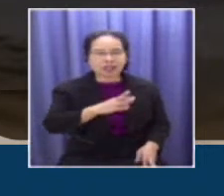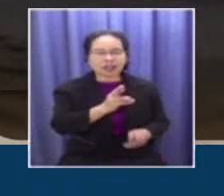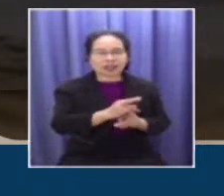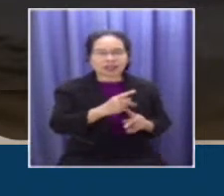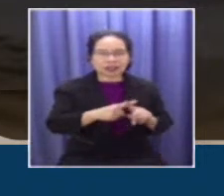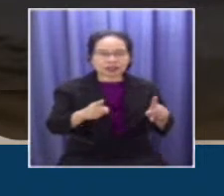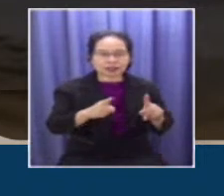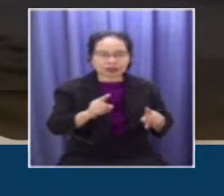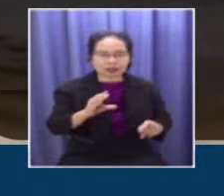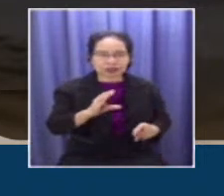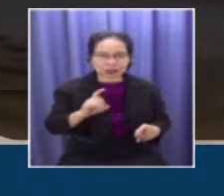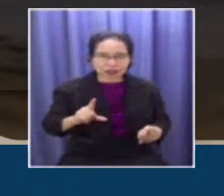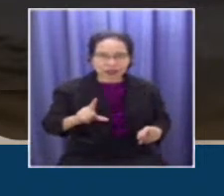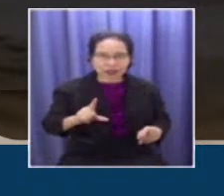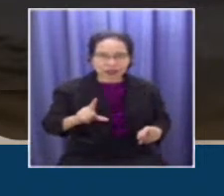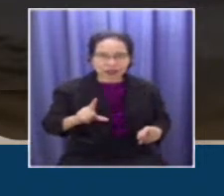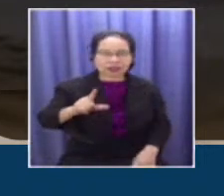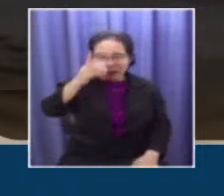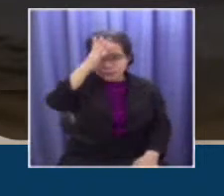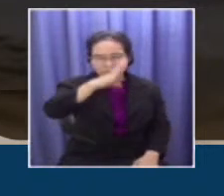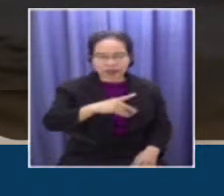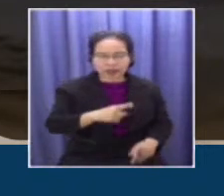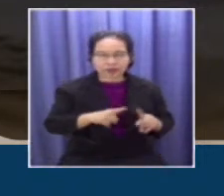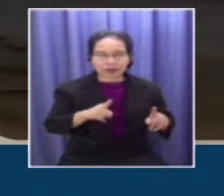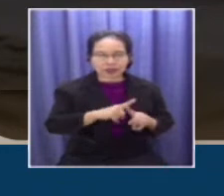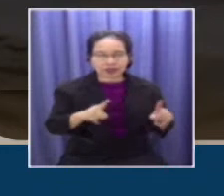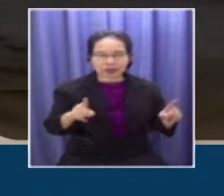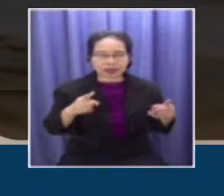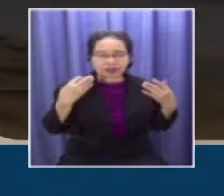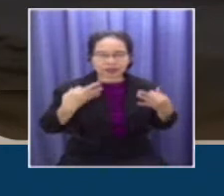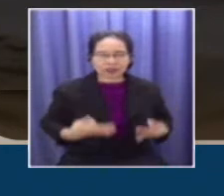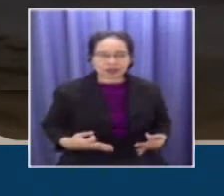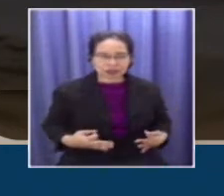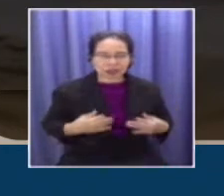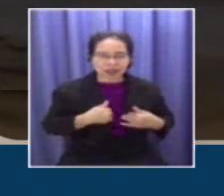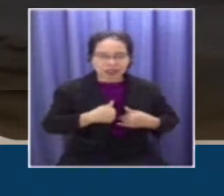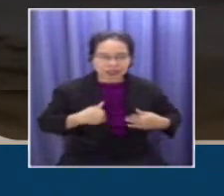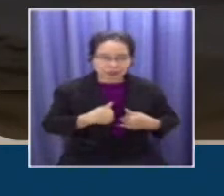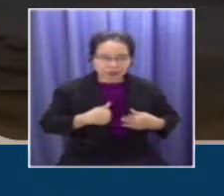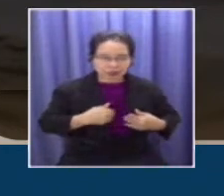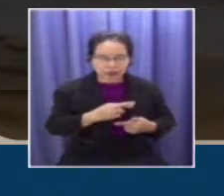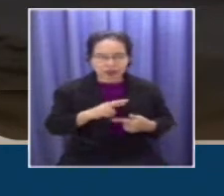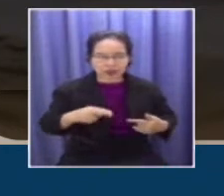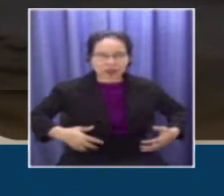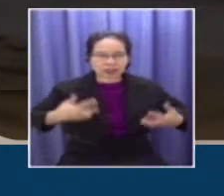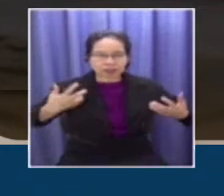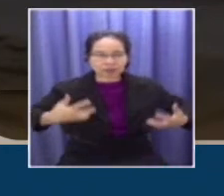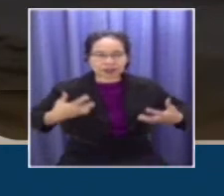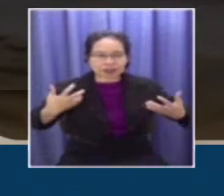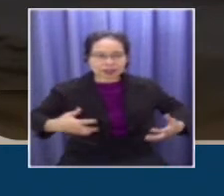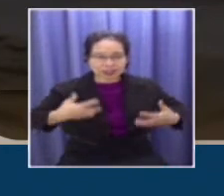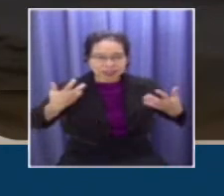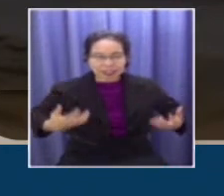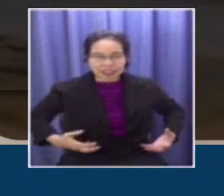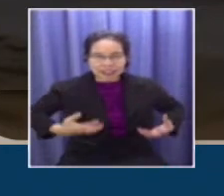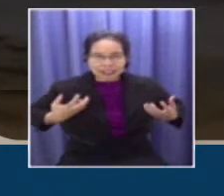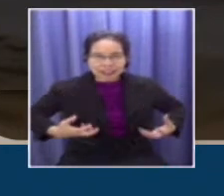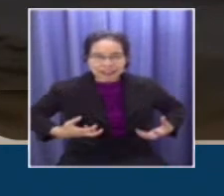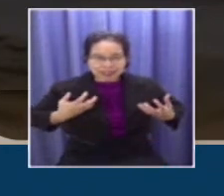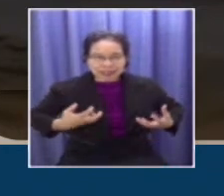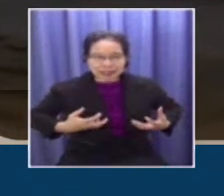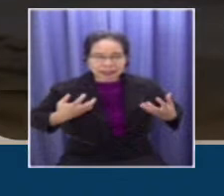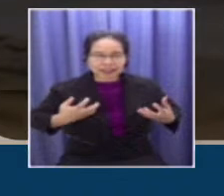asono enoma nam na asono empata nam anasa empata de nti wonipa nam ayesono ko